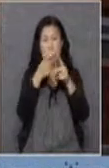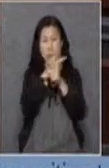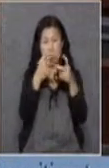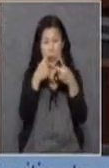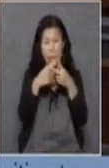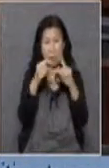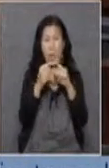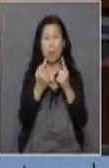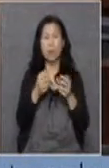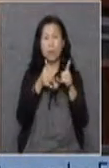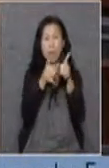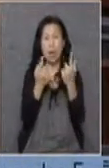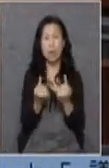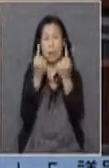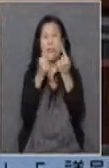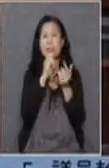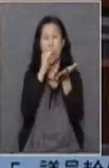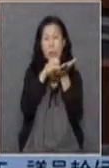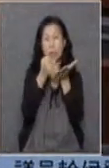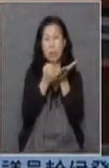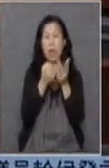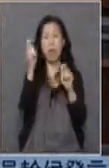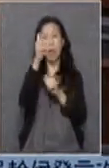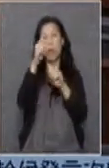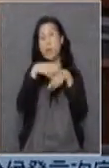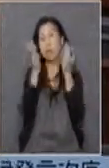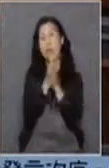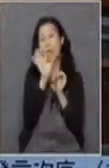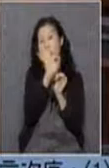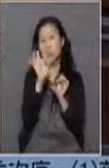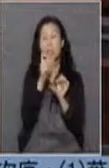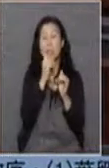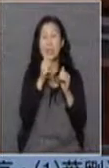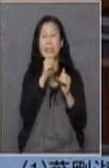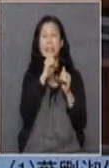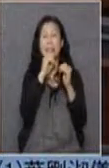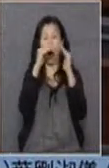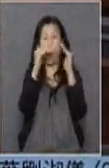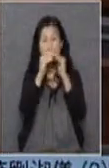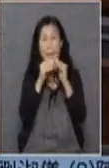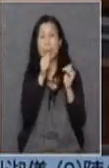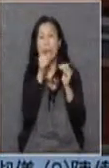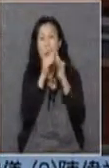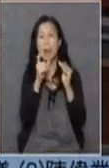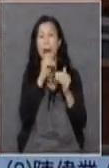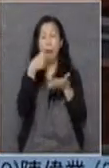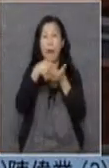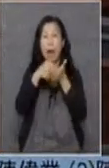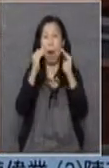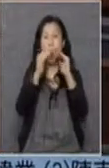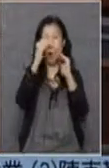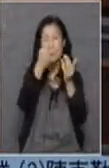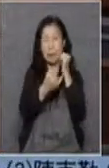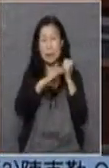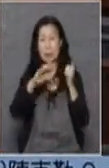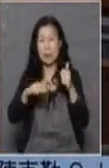脹，有稅交就沒有福利，有家庭就沒有樓買，有細蚊仔就